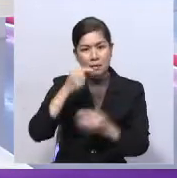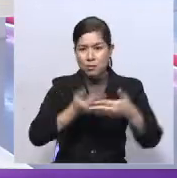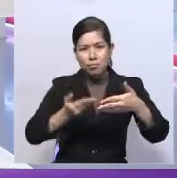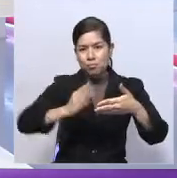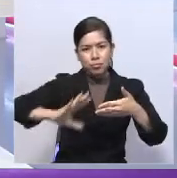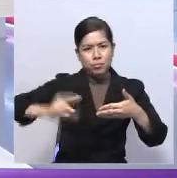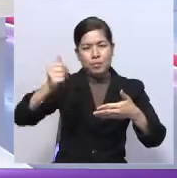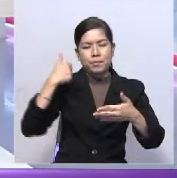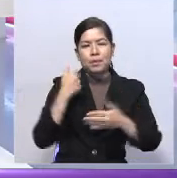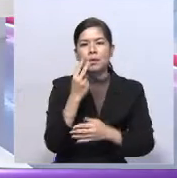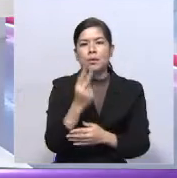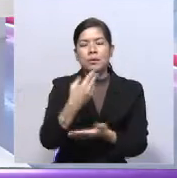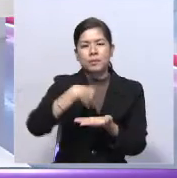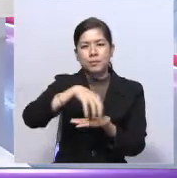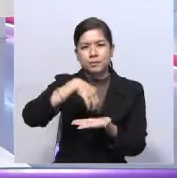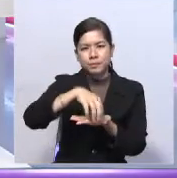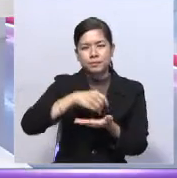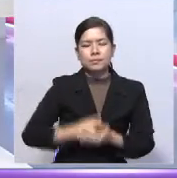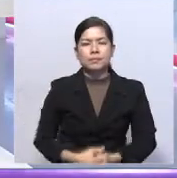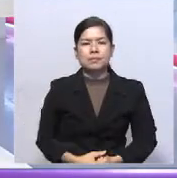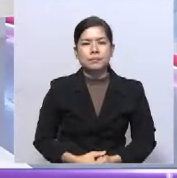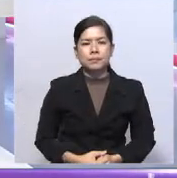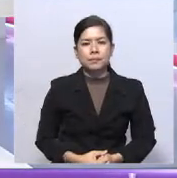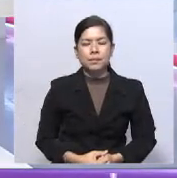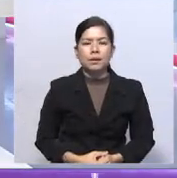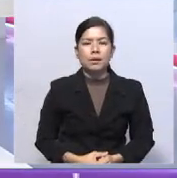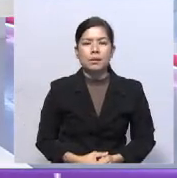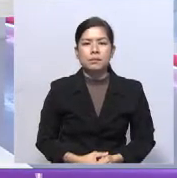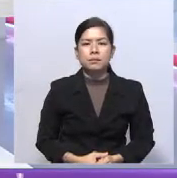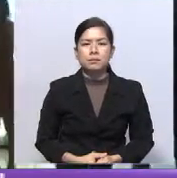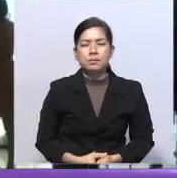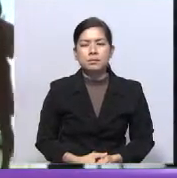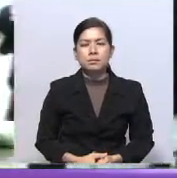คใหม่ติดตามด้วยจากรายงานของคุณจินตนาทิพยรัตน์กุลค่ะ